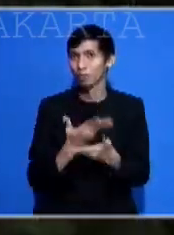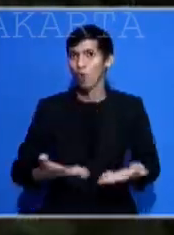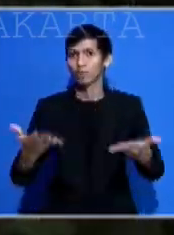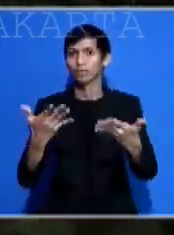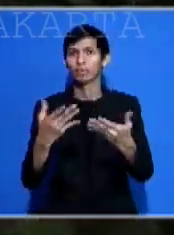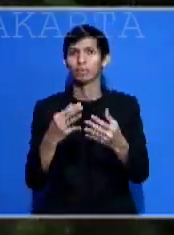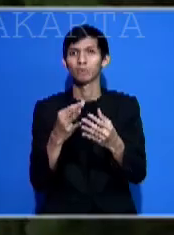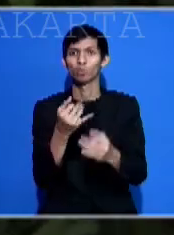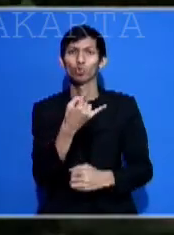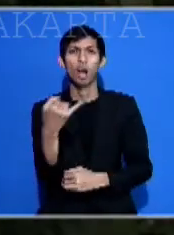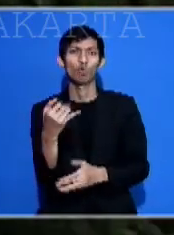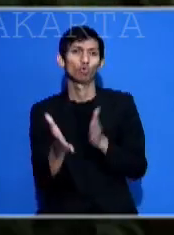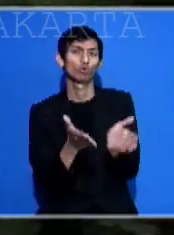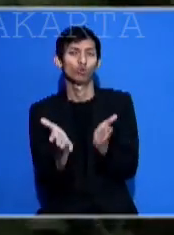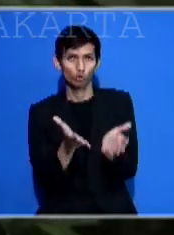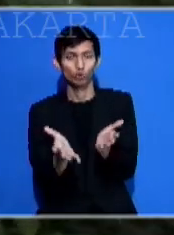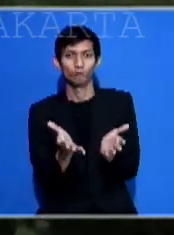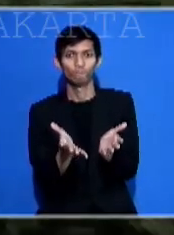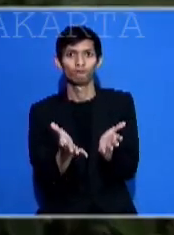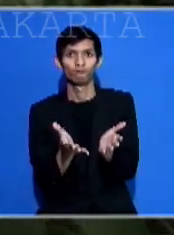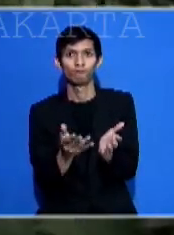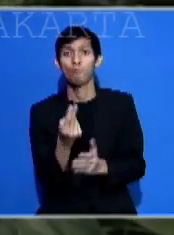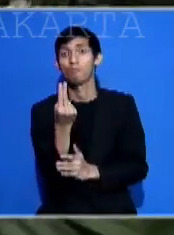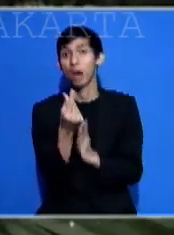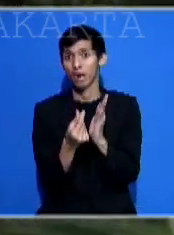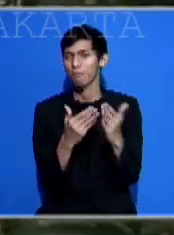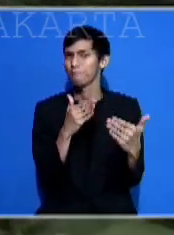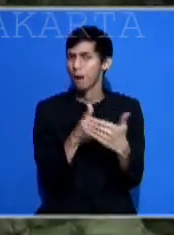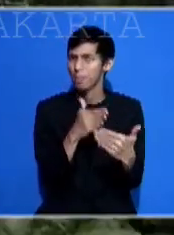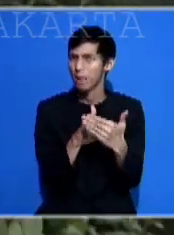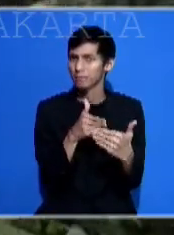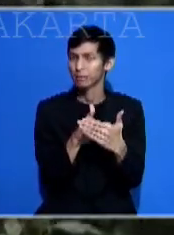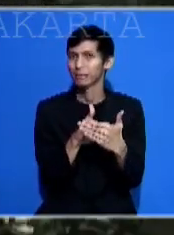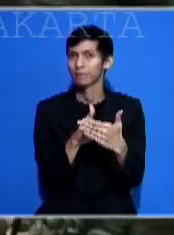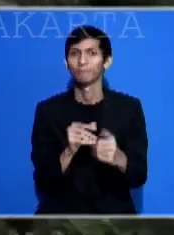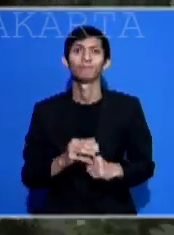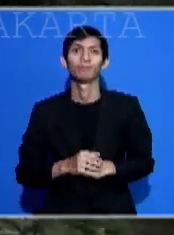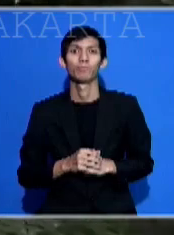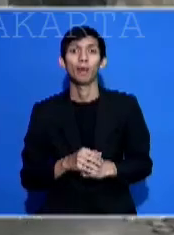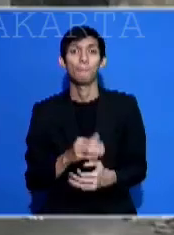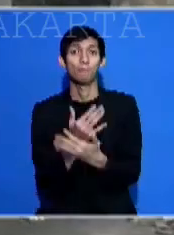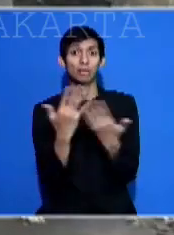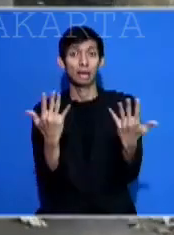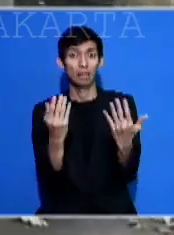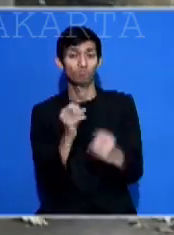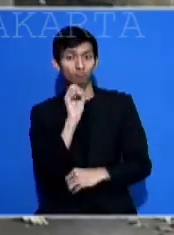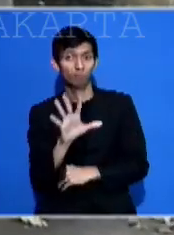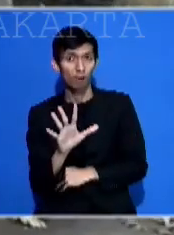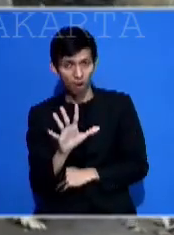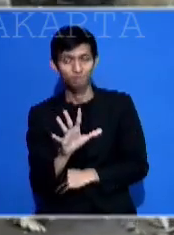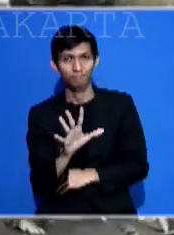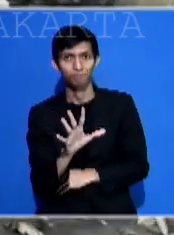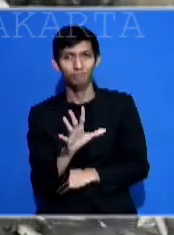pikantuk pangrimatan jalaran winata sing dana. Setyo Pambudi, sawenih warga masyarakat meratelakaken bilih saderengipun dumados